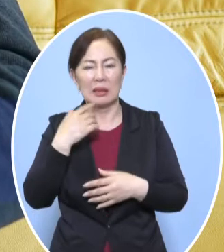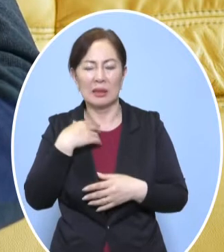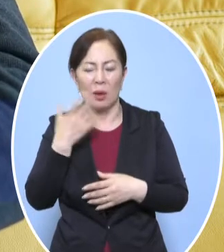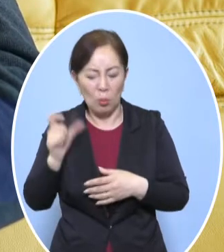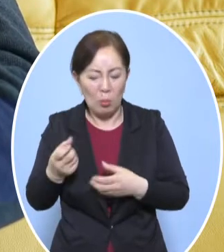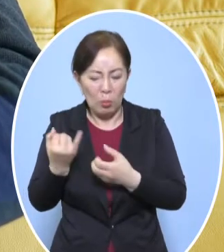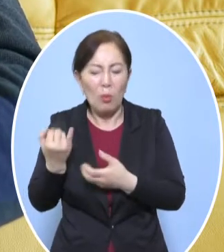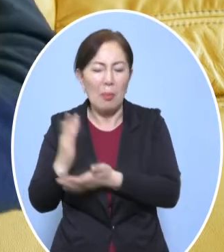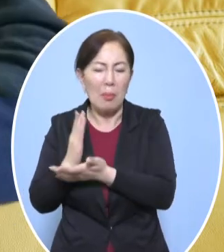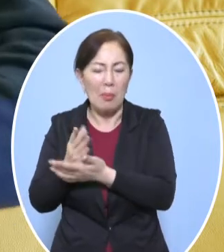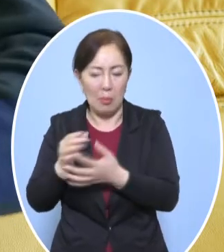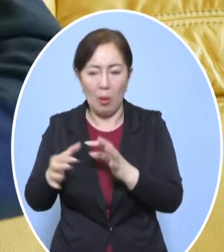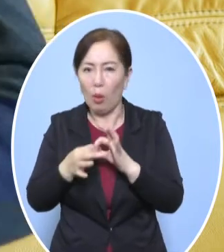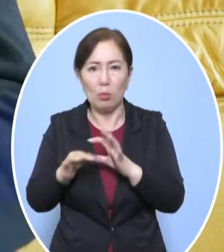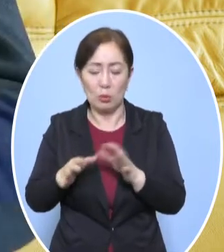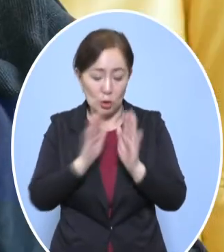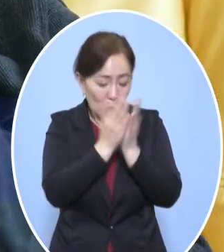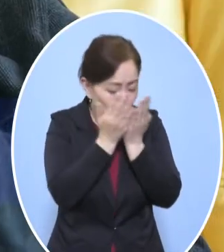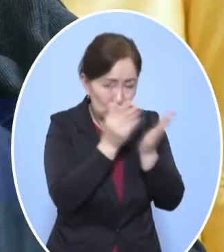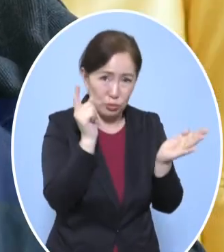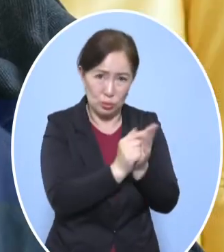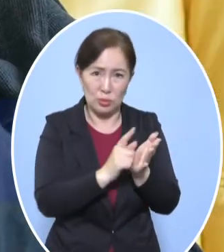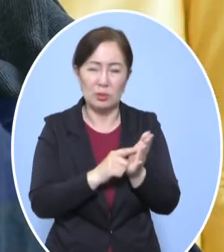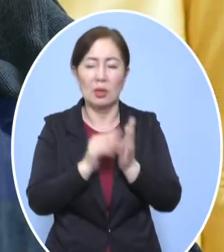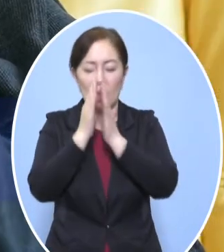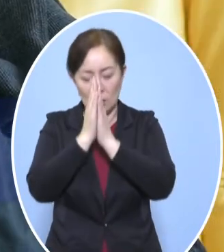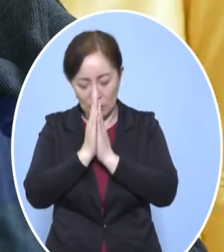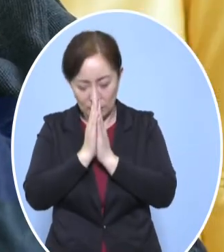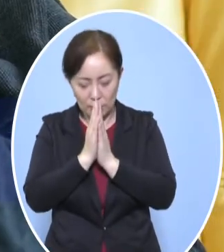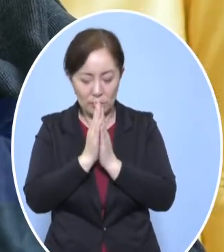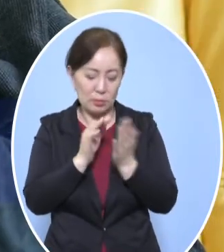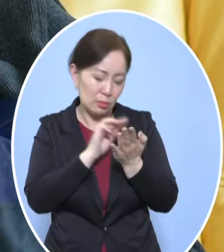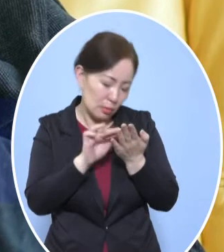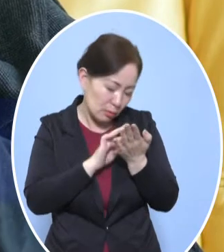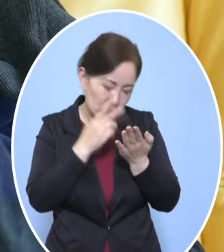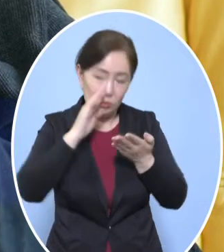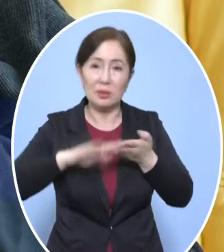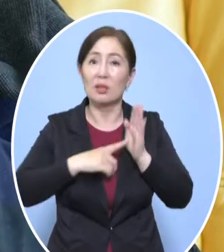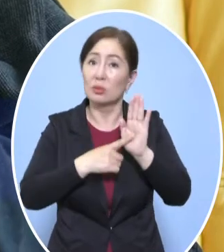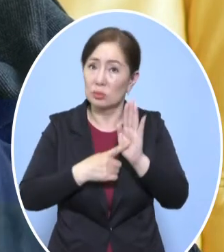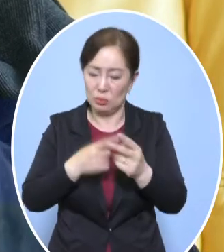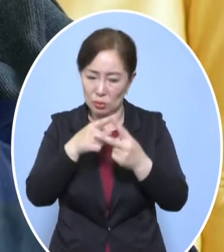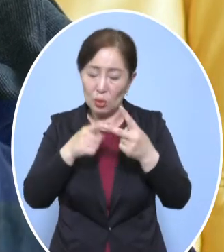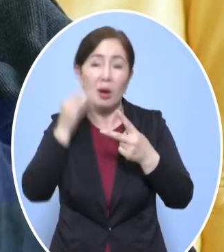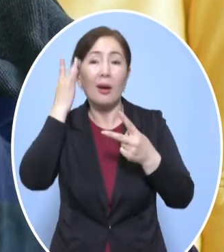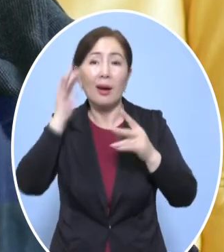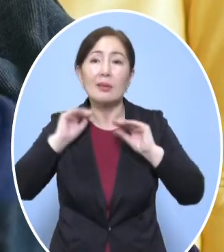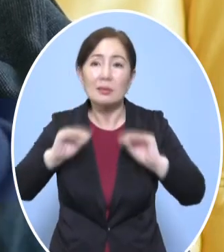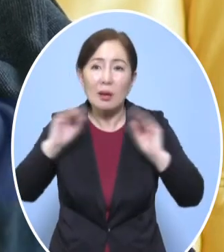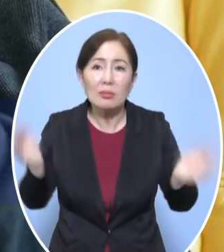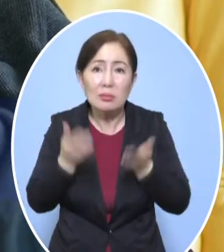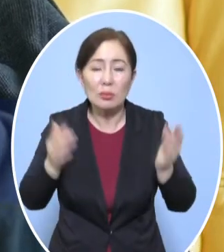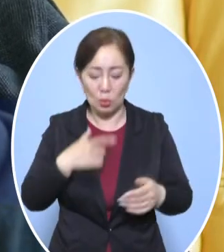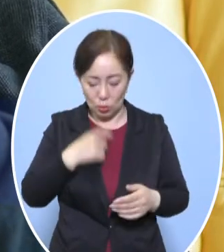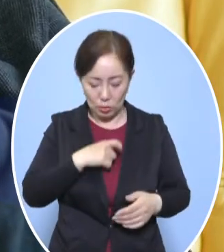шатандан байна. Ийм учраас юм урагшлахгүй байна. Ном унших, буддийн сургаалыг сайн үзэж сурталчилж ярих энэ